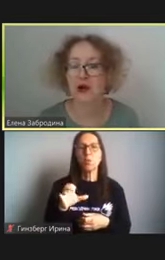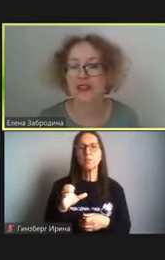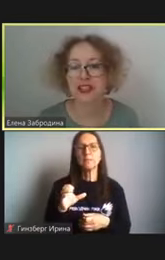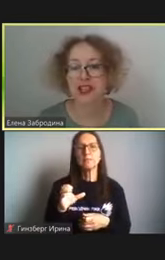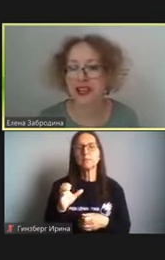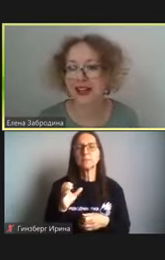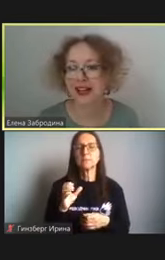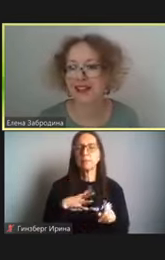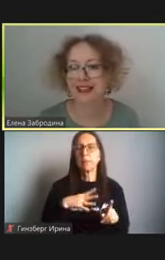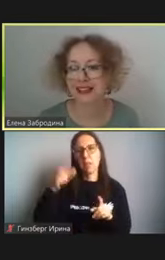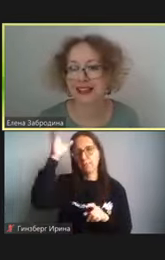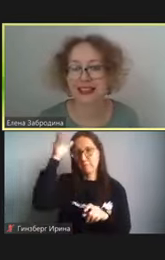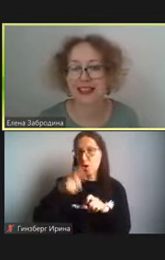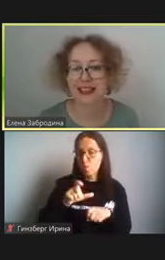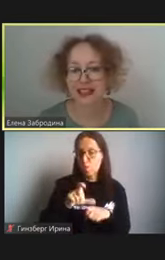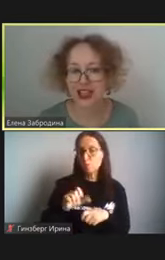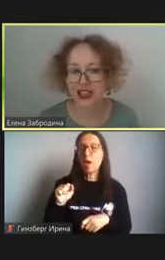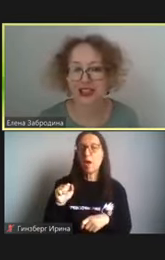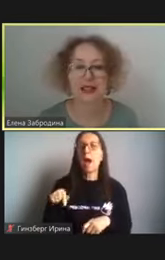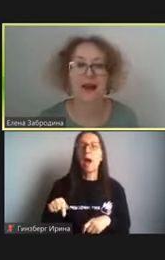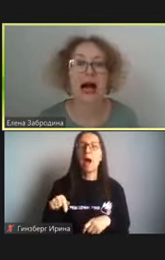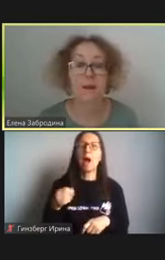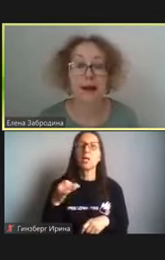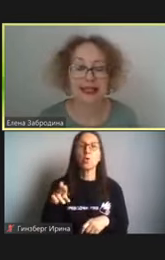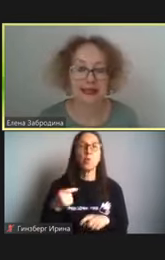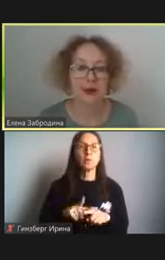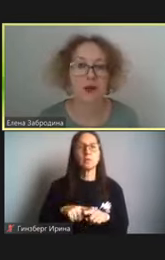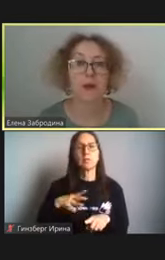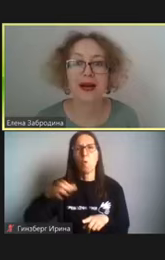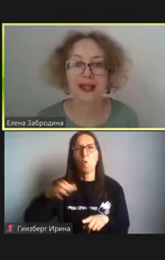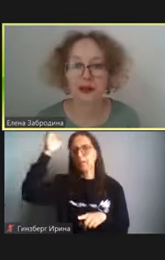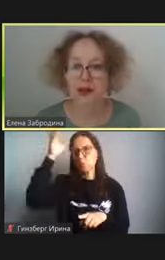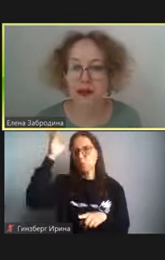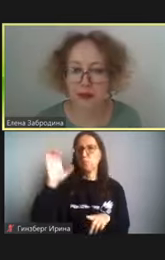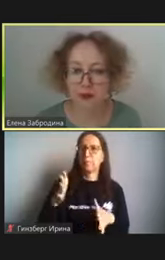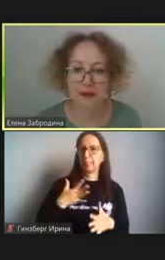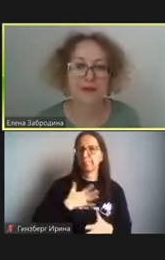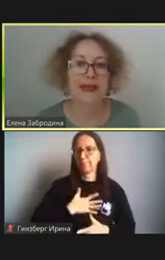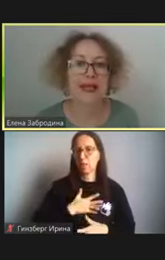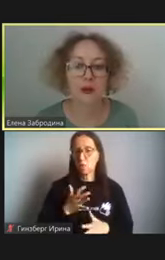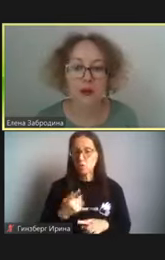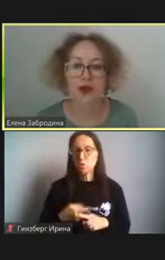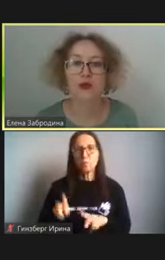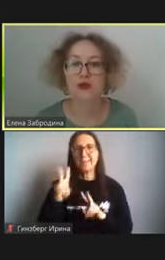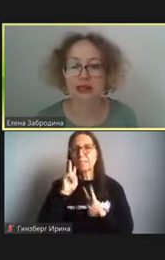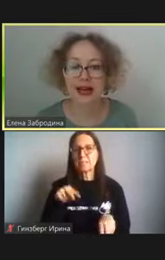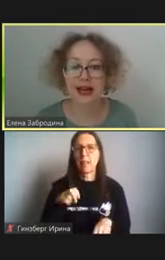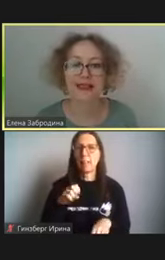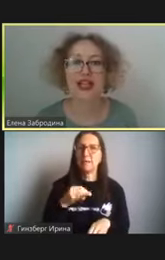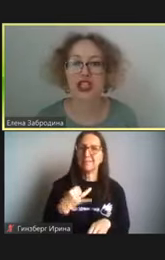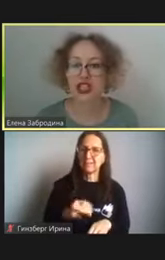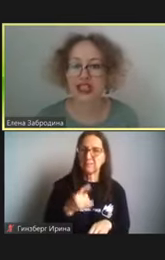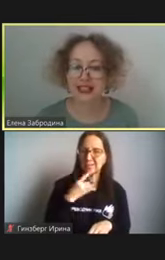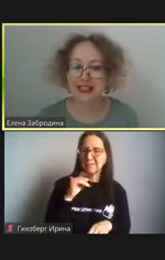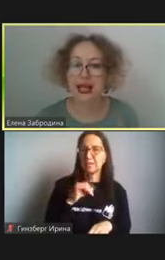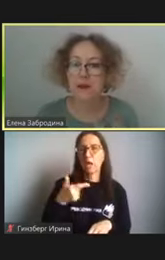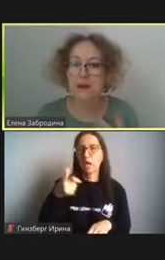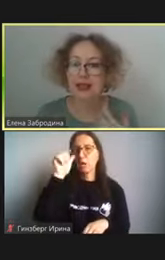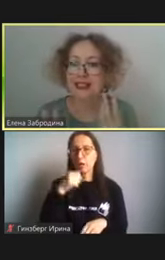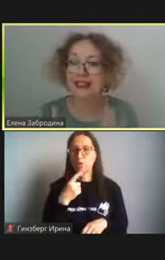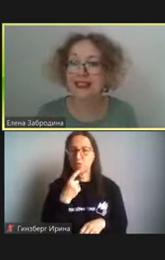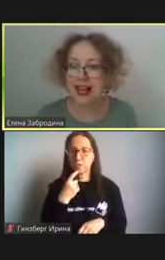Рубенс. Он не читал на латыни, на греческом, поэтому басню Эзопа он узнал